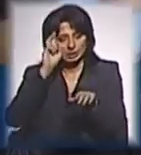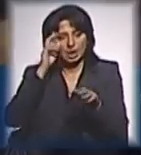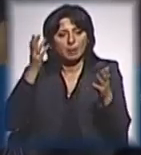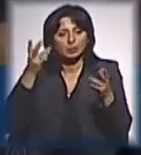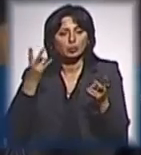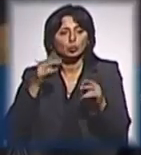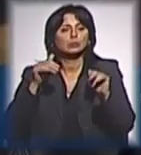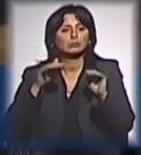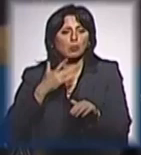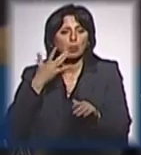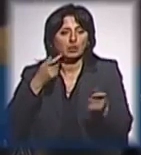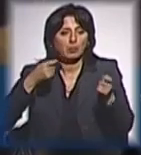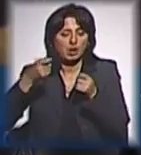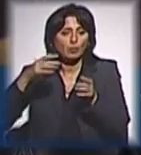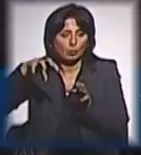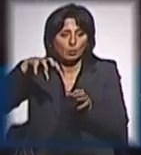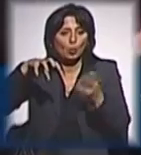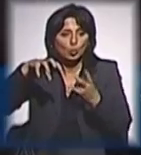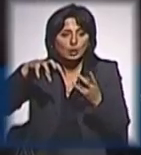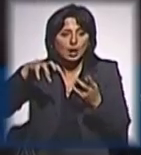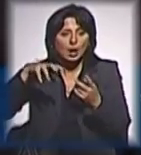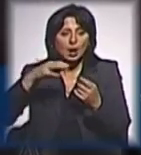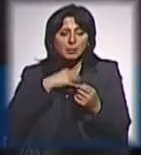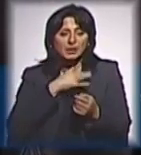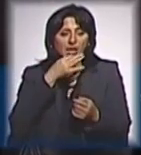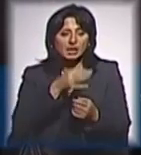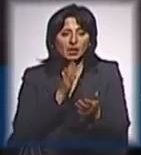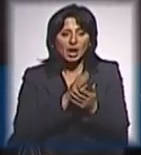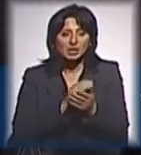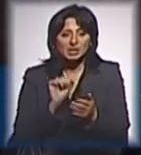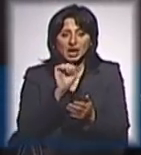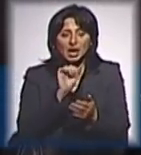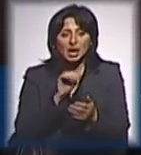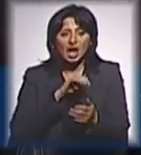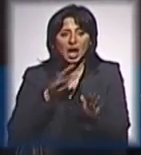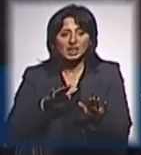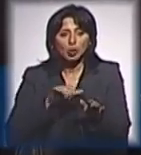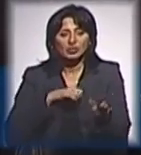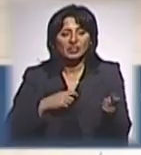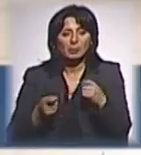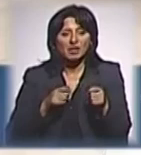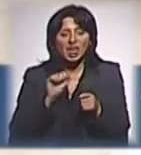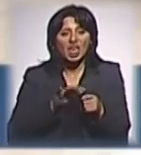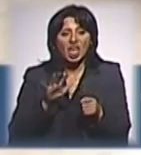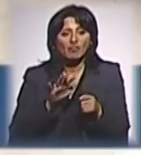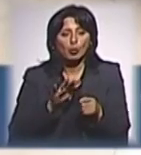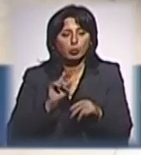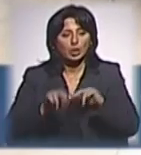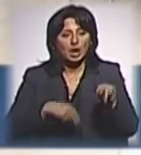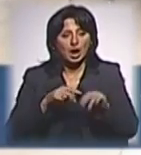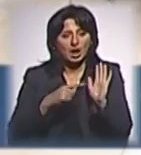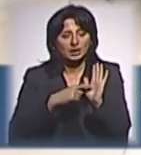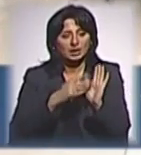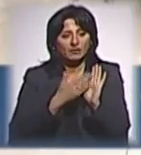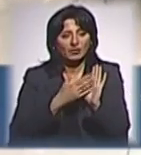სახელმწიფო პოლიტიკის მართველ ორგანოში, მაგრამ მინდა აქვე გითხრათ, რომ არსებობს ადგილობრივი თვითმმართველობის ევროპული ქარტია, რომელშიც